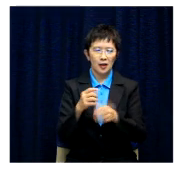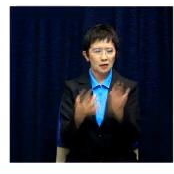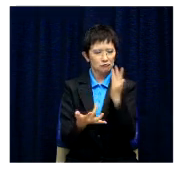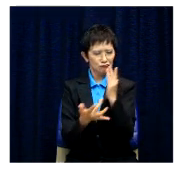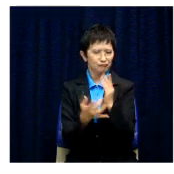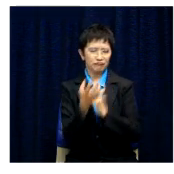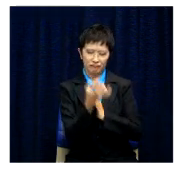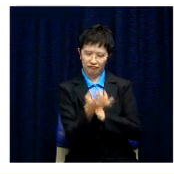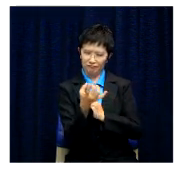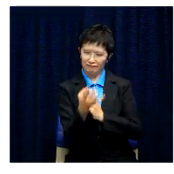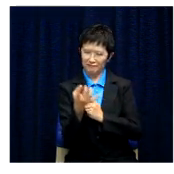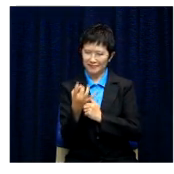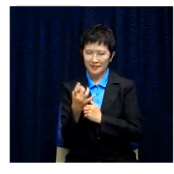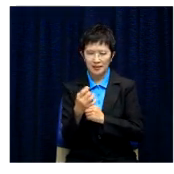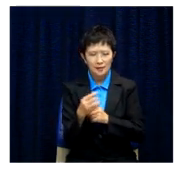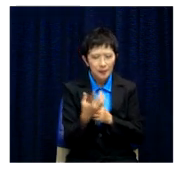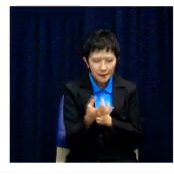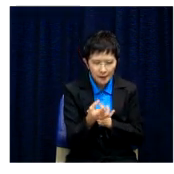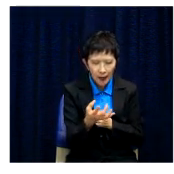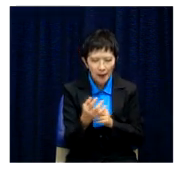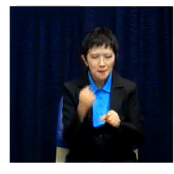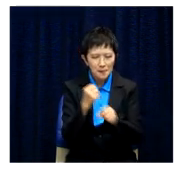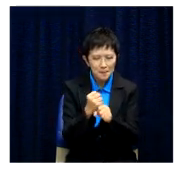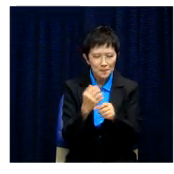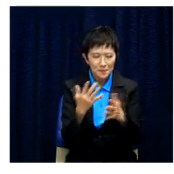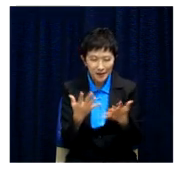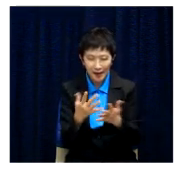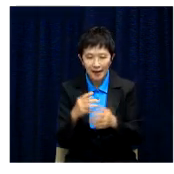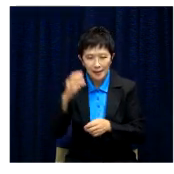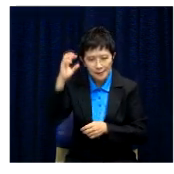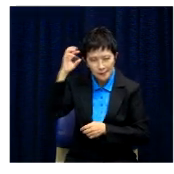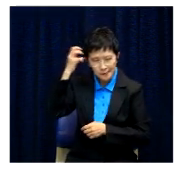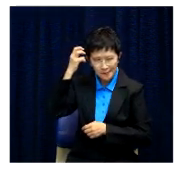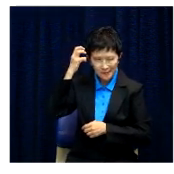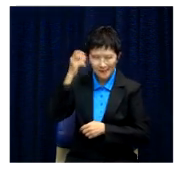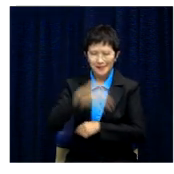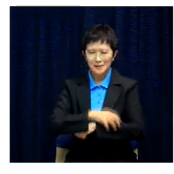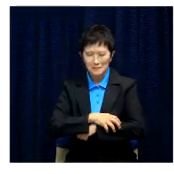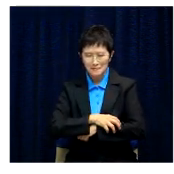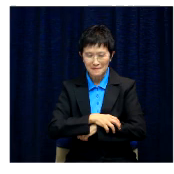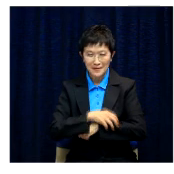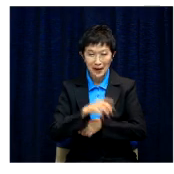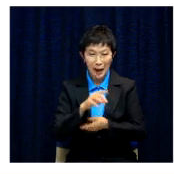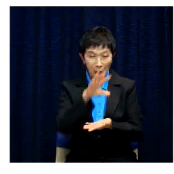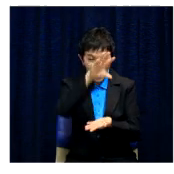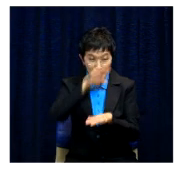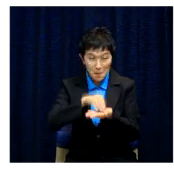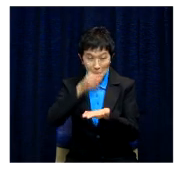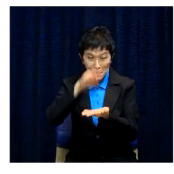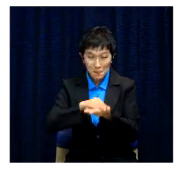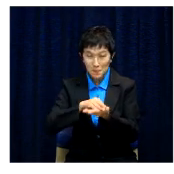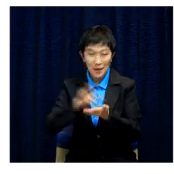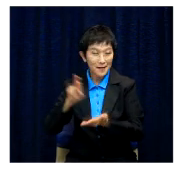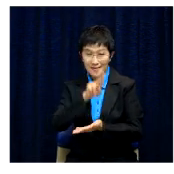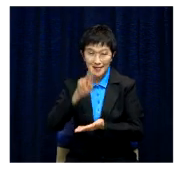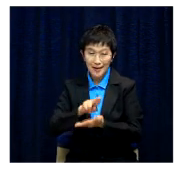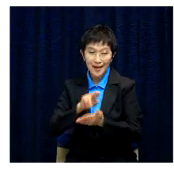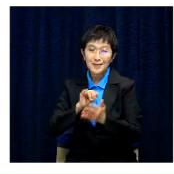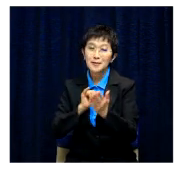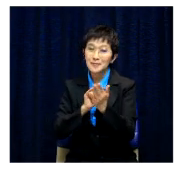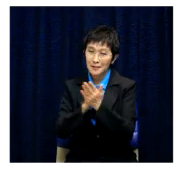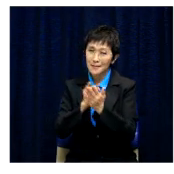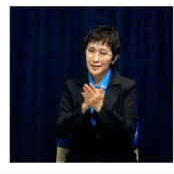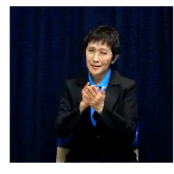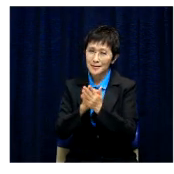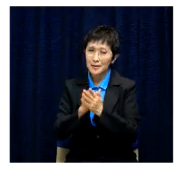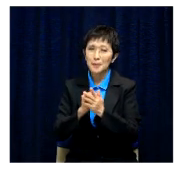คนิควิทยาการต่างๆอย่างมีวิจารณญาณและนำข้อมูลมาใช้อย่างถูกต้องเหมาะสมเป็นประโย